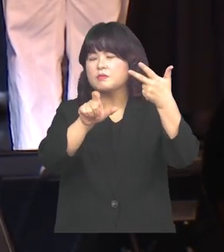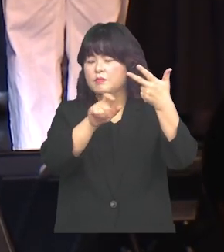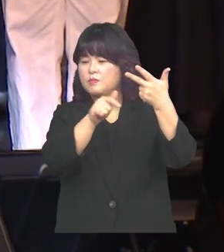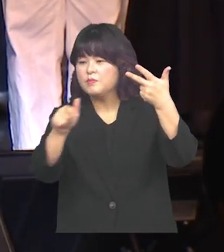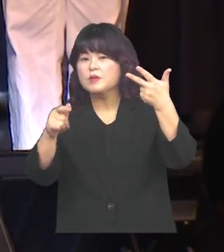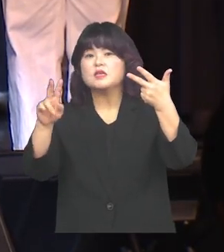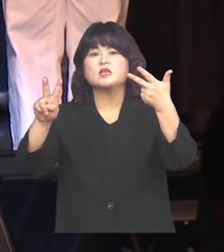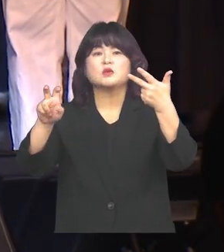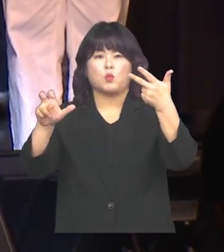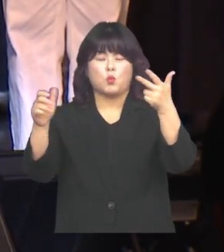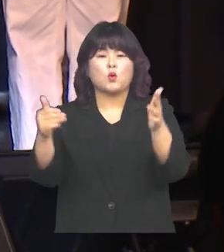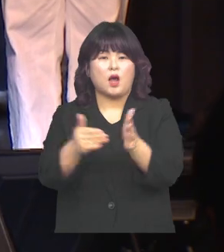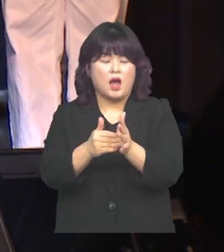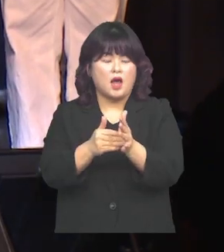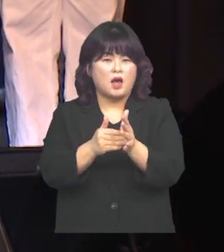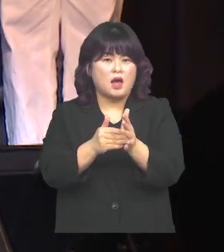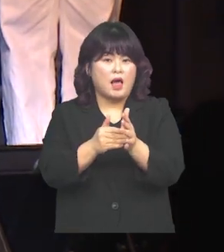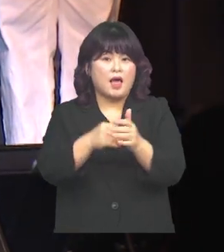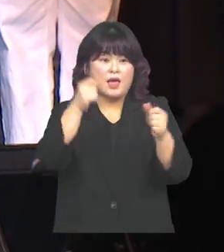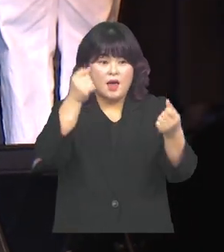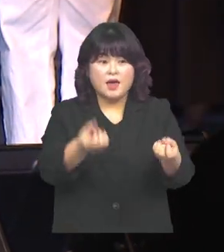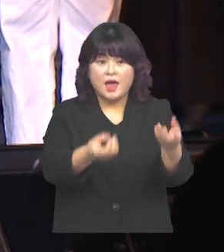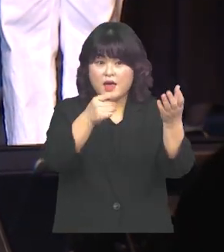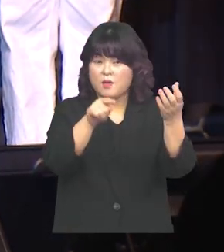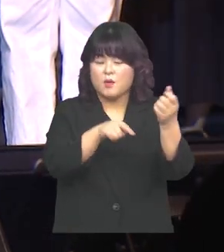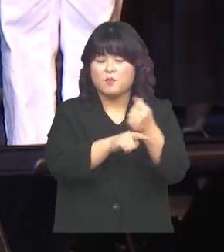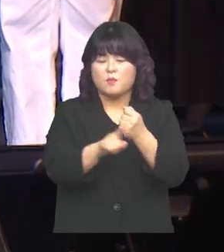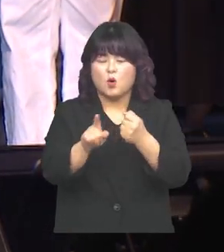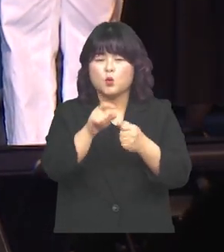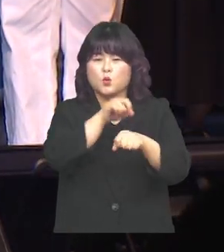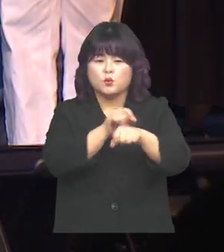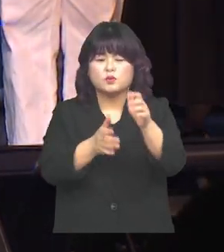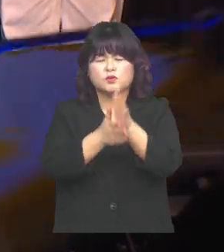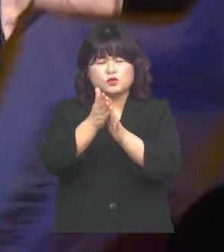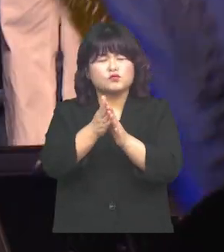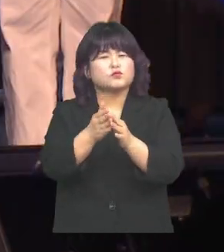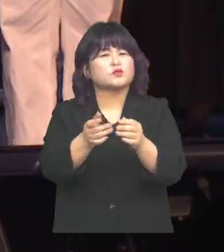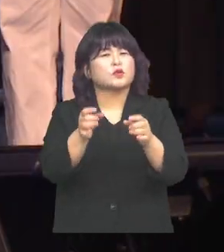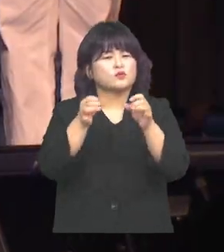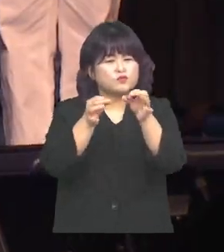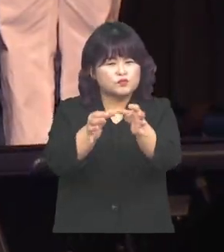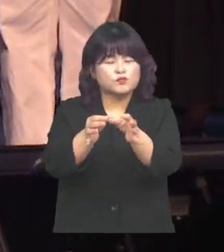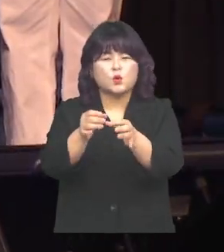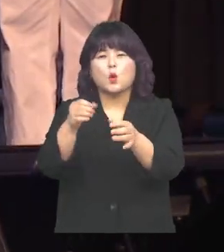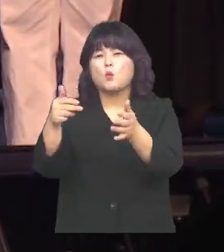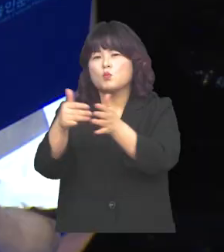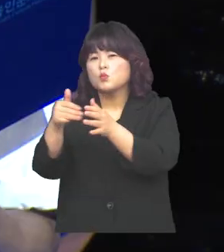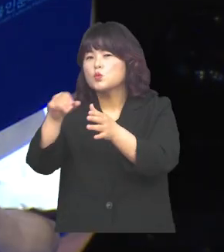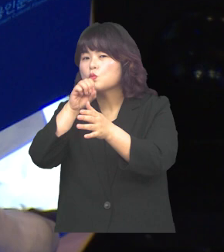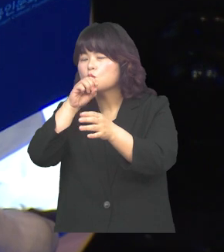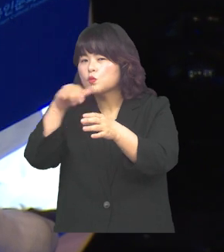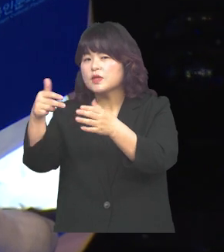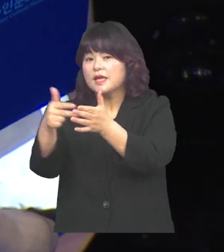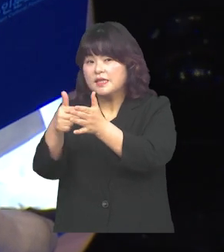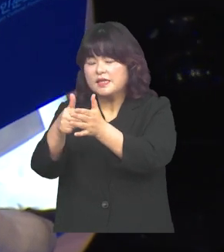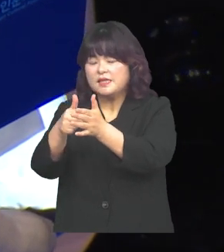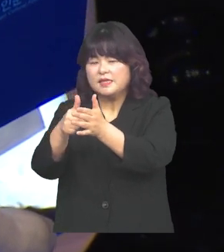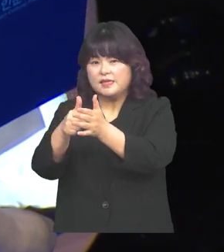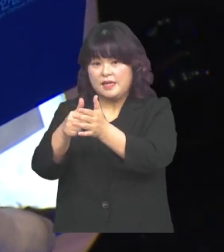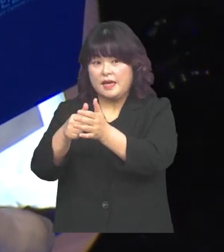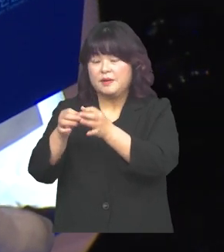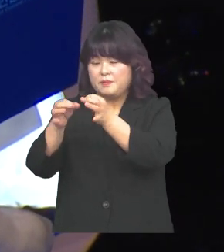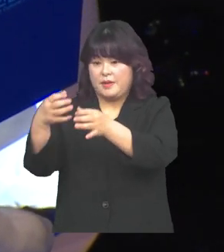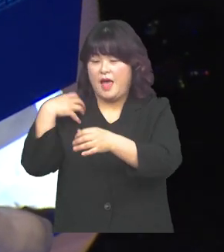열리는 제2회 대한민국 대학연극제는 용인 특례시가 주최하고 용인문화재단이 주관하는 국내